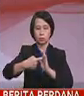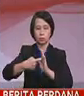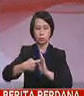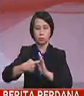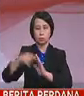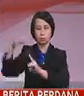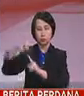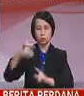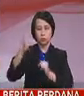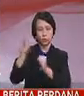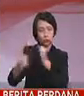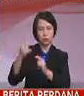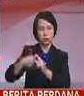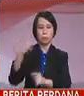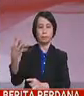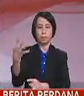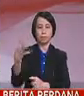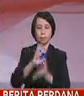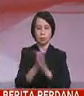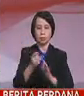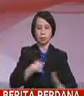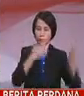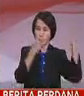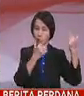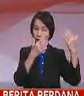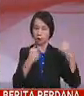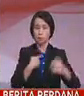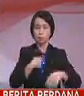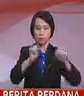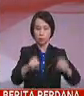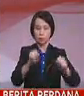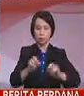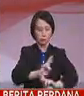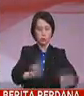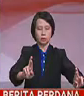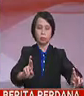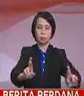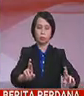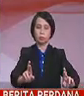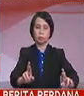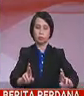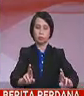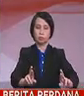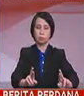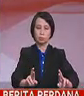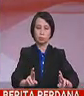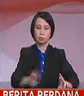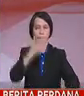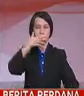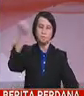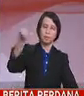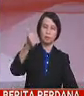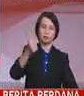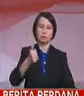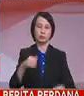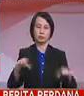hujung Evil so serap kain kita dapat tapi Regita Advance level